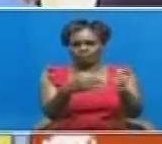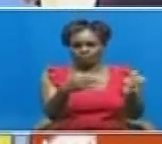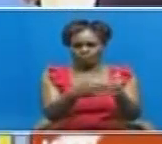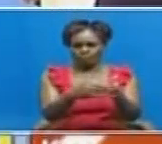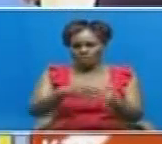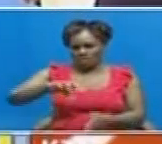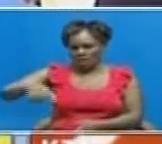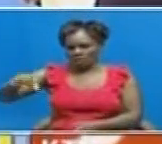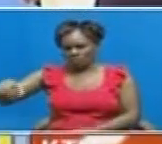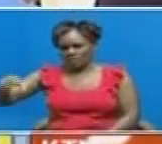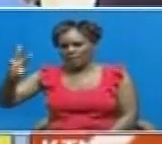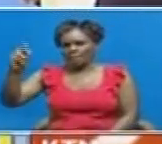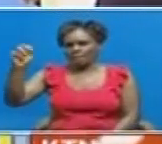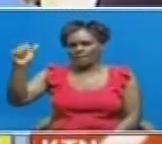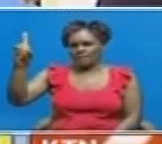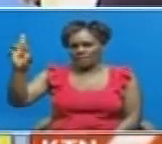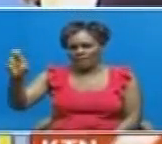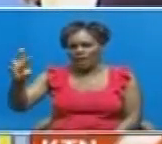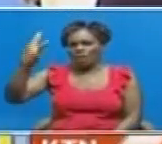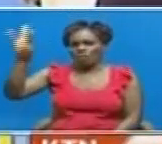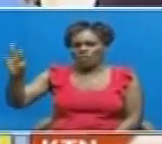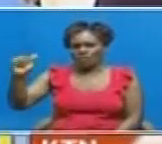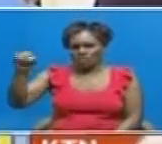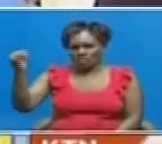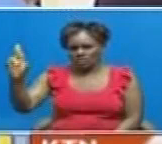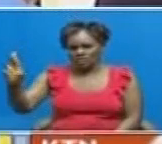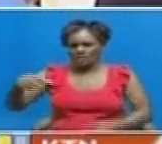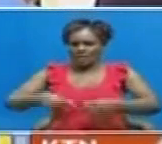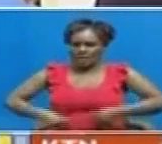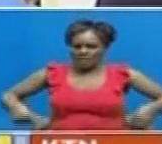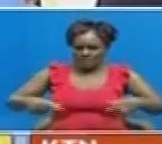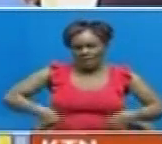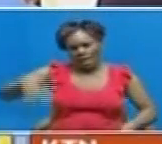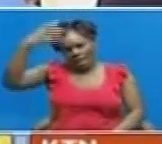in the counties of mandera waj gisa